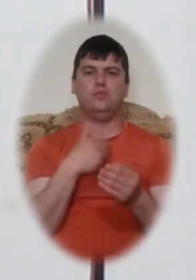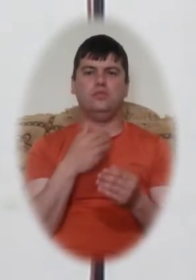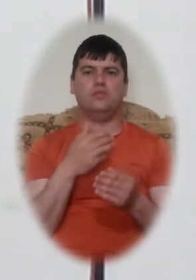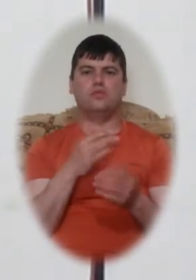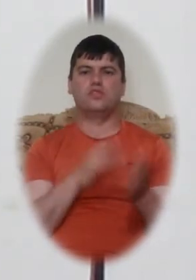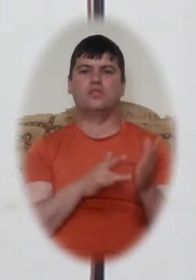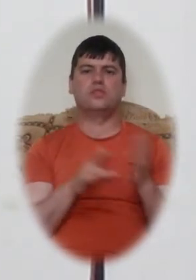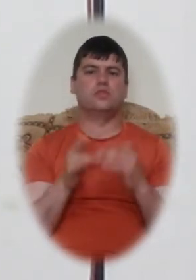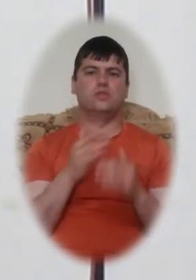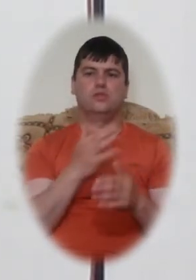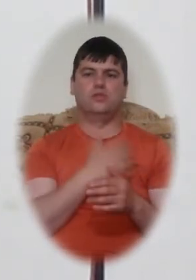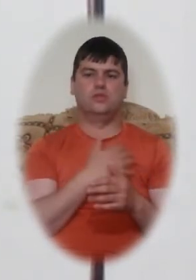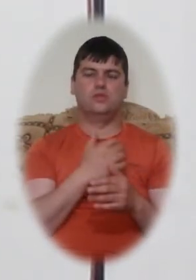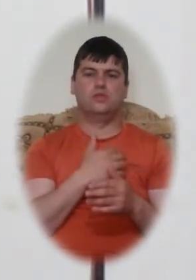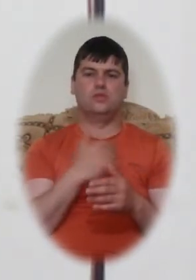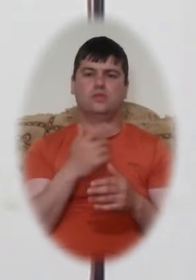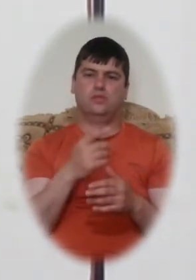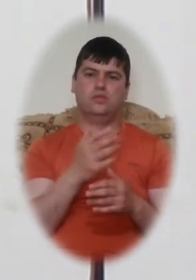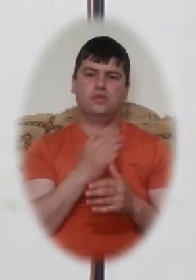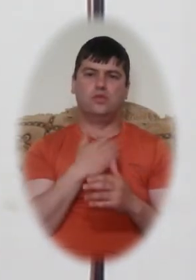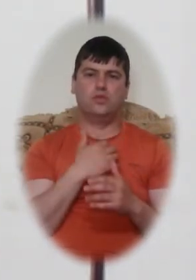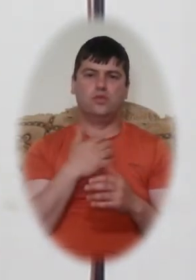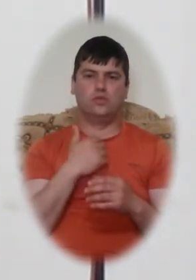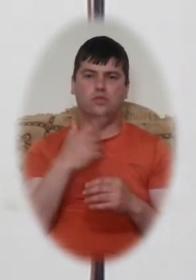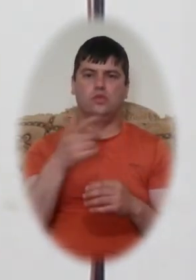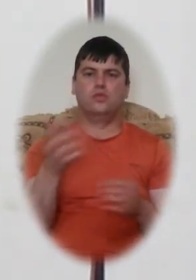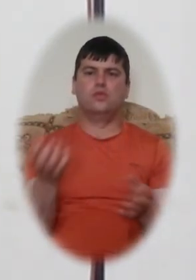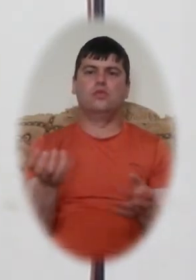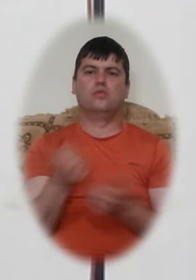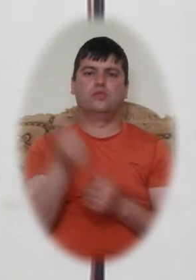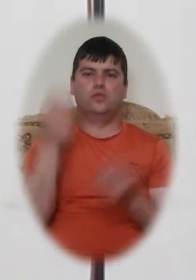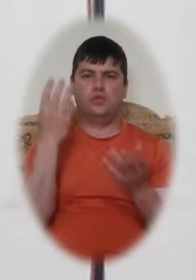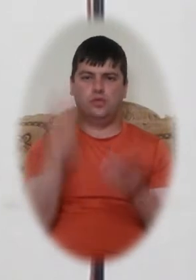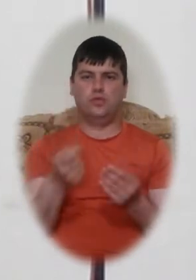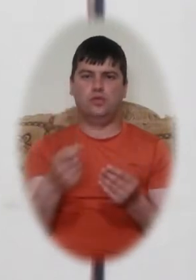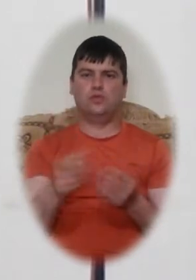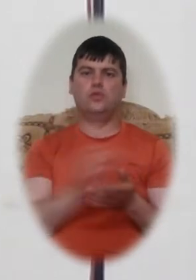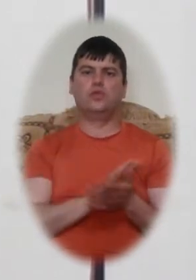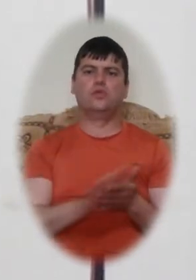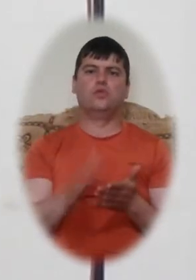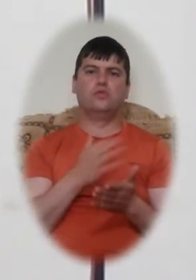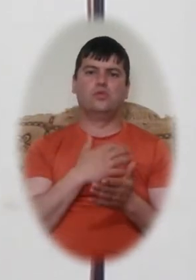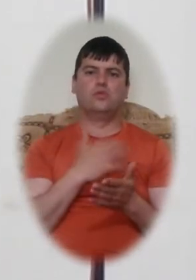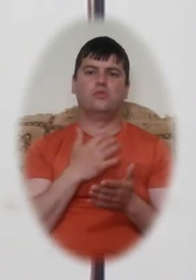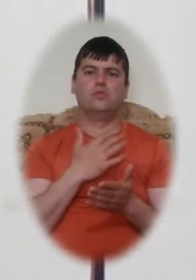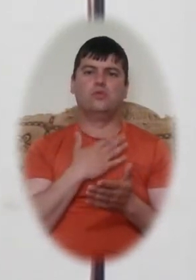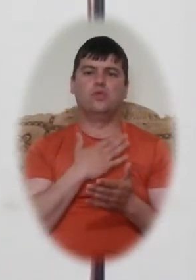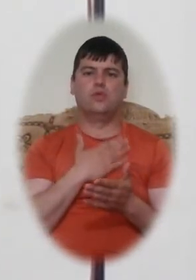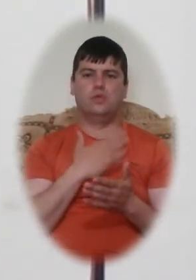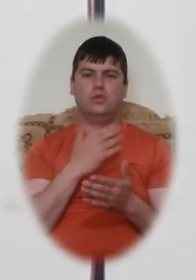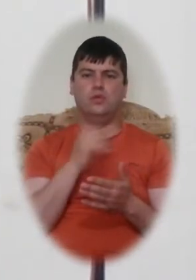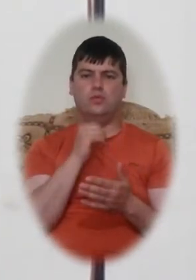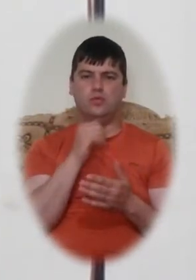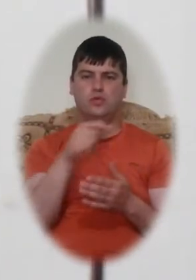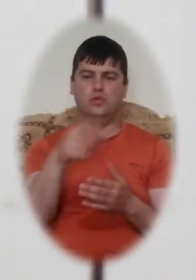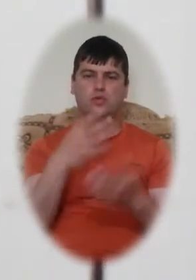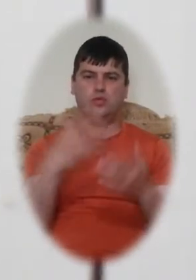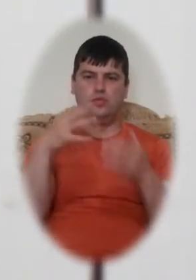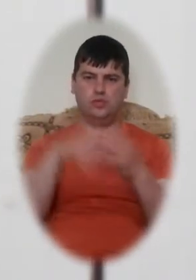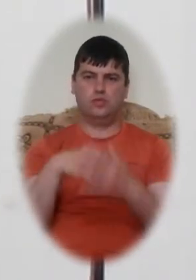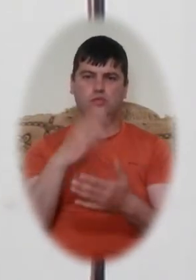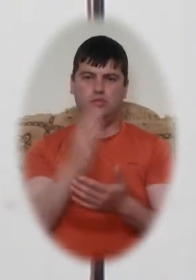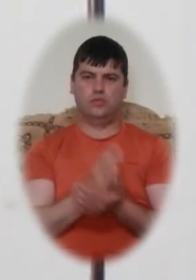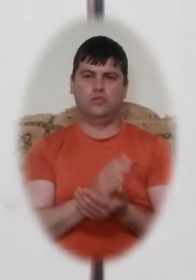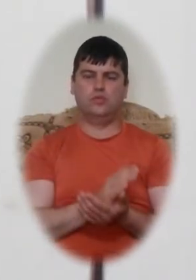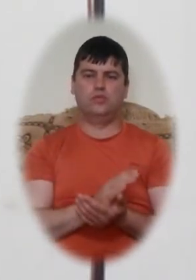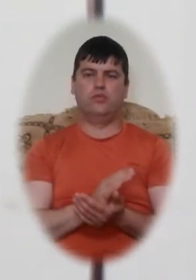սի կանքտ է Սիրելիոքի, նայսզում է, որ պրկության օրը այս սուրվոքում մկատության փորձանությնը կո մեջ այ